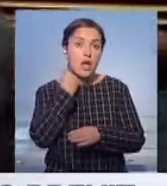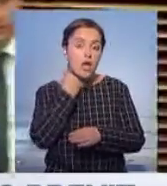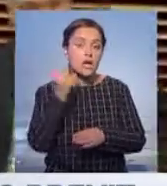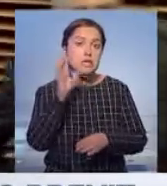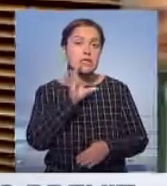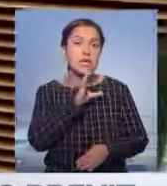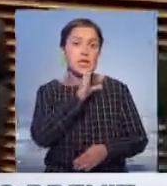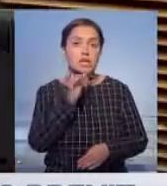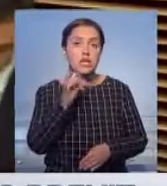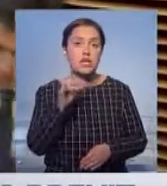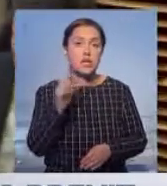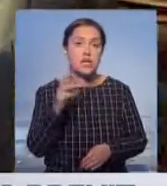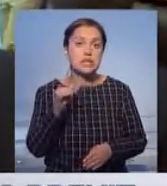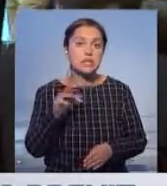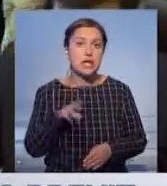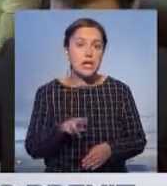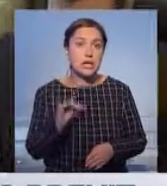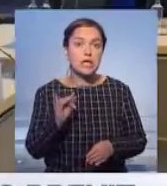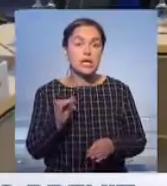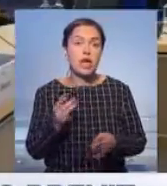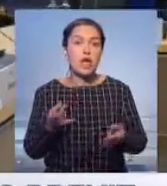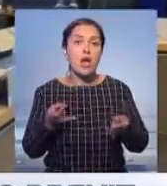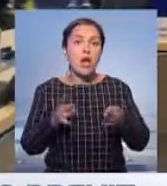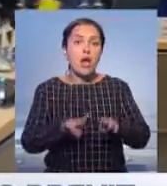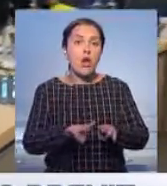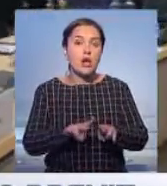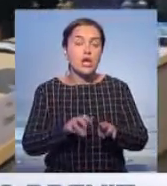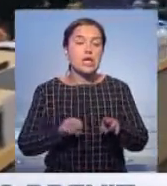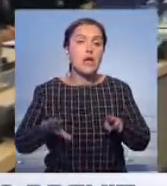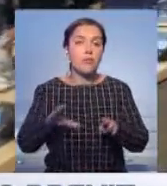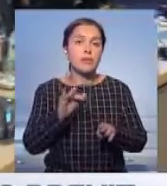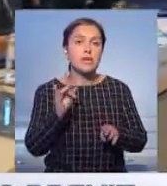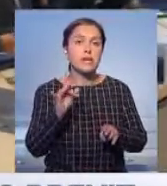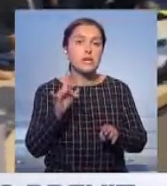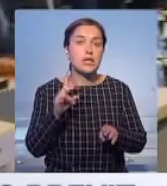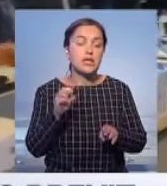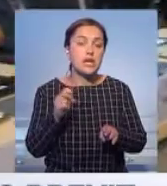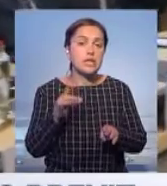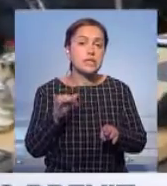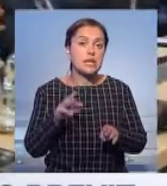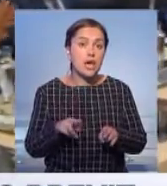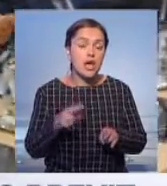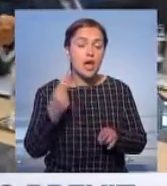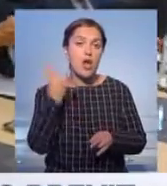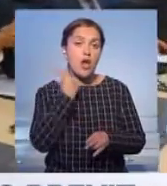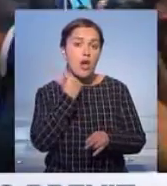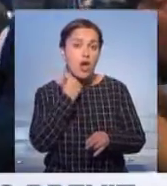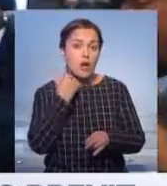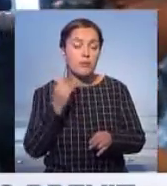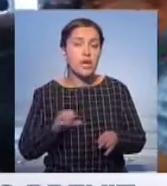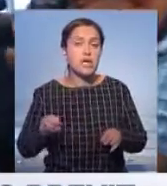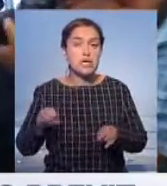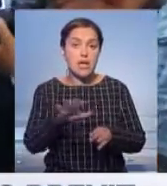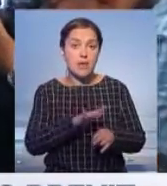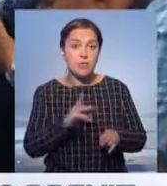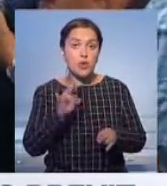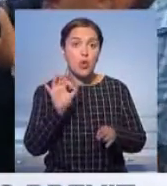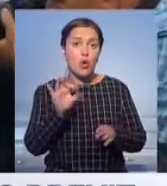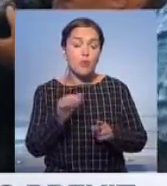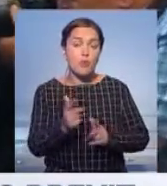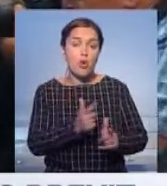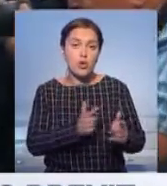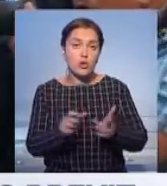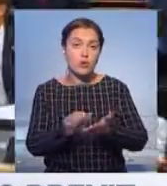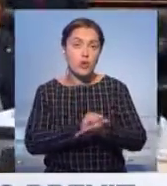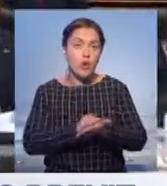Северной Ирландии и остающейся в ЕС Ирландии. Евросоюз и Соединенное Королевство должны к октябрю завершить согласование текста